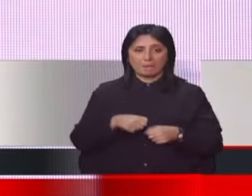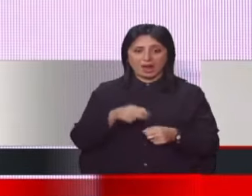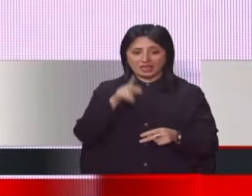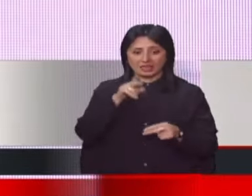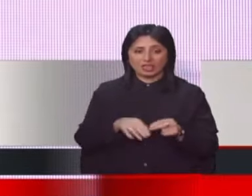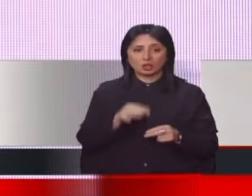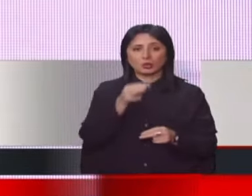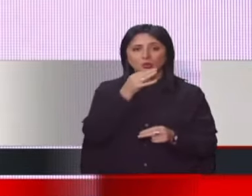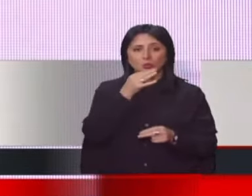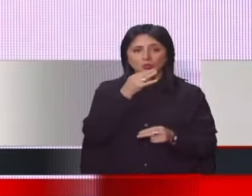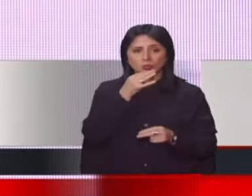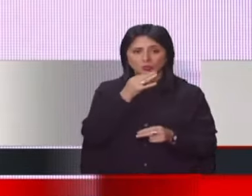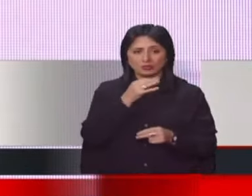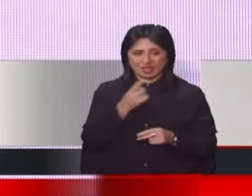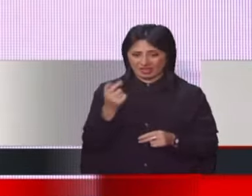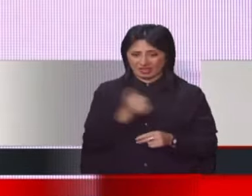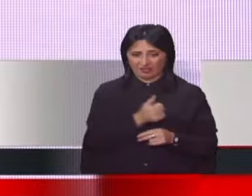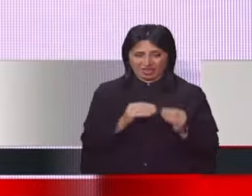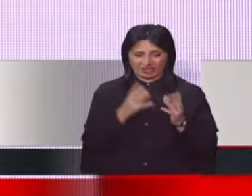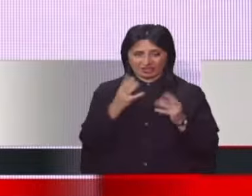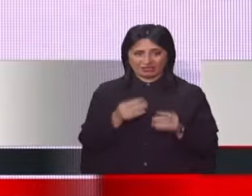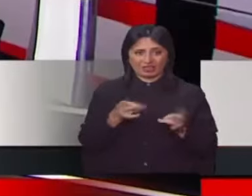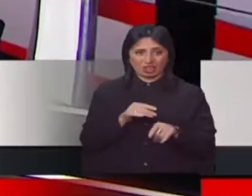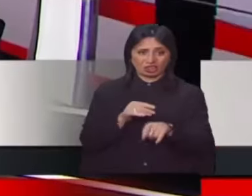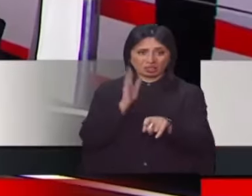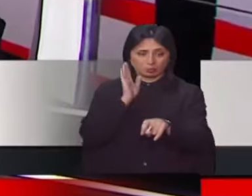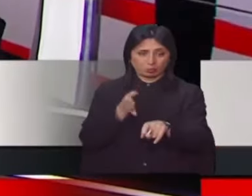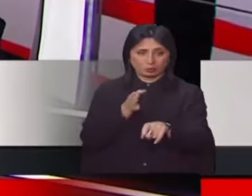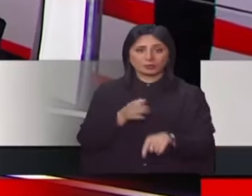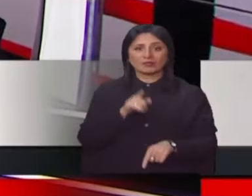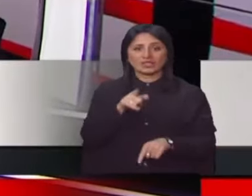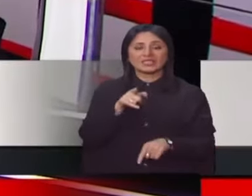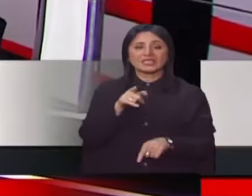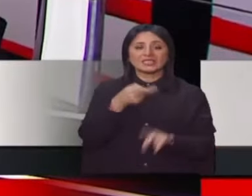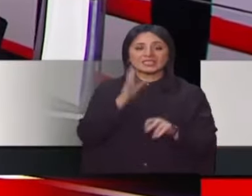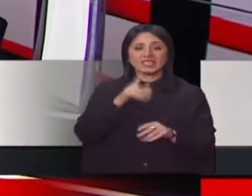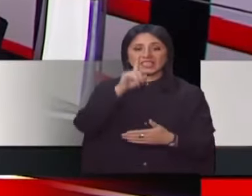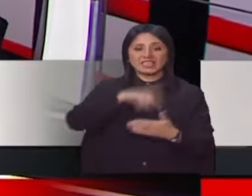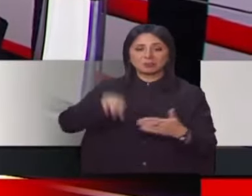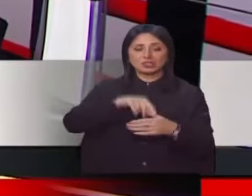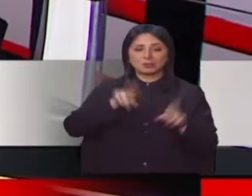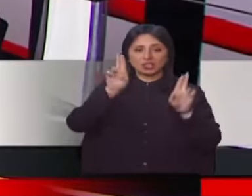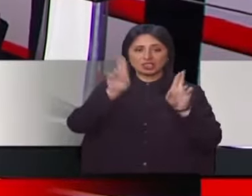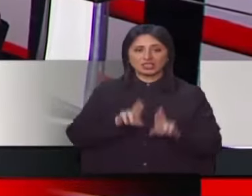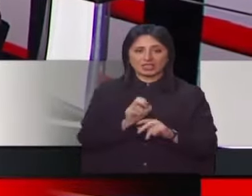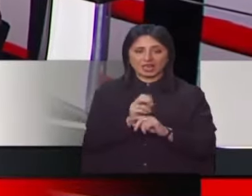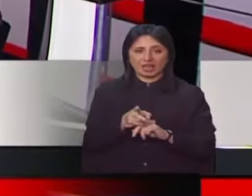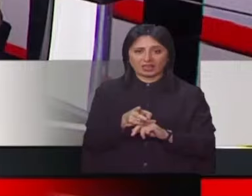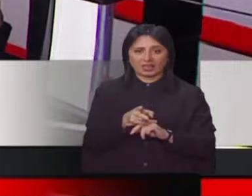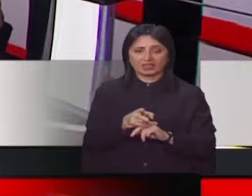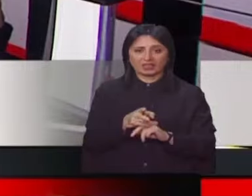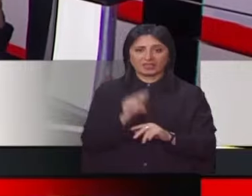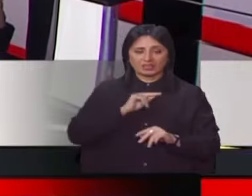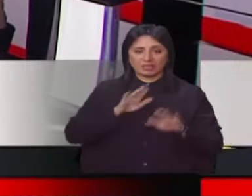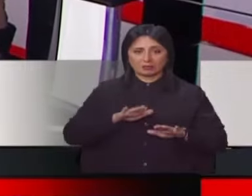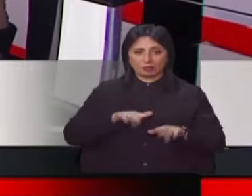ამოწურვამდე სულ რაღაც ერთი კვირა 10 დღე იქნება დარჩენილი, ის იქნება იმპიჩმენტის წესით გადაყენებული,